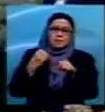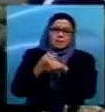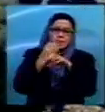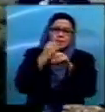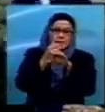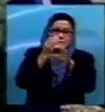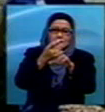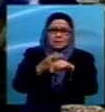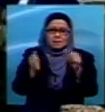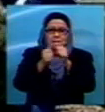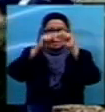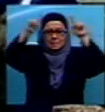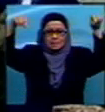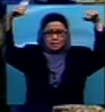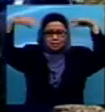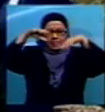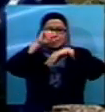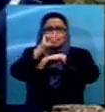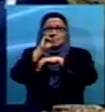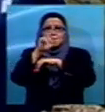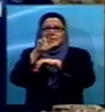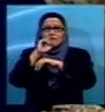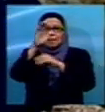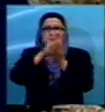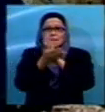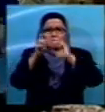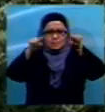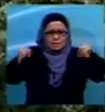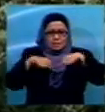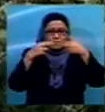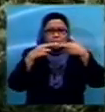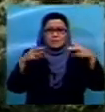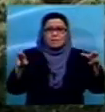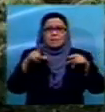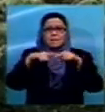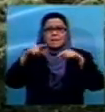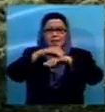Stadium Amazonia akan menjadi venue aksi pembukaan England menentang Itali Ahad ini.